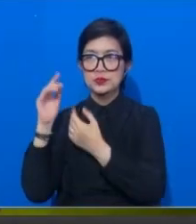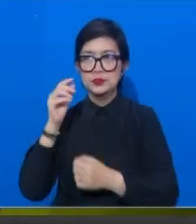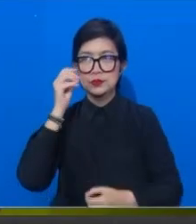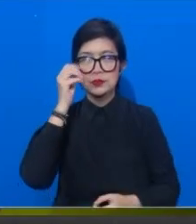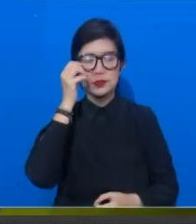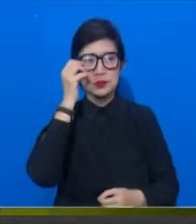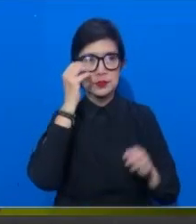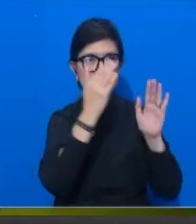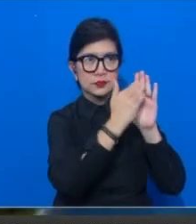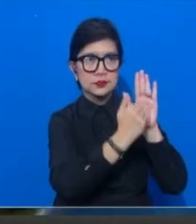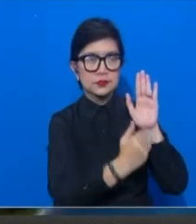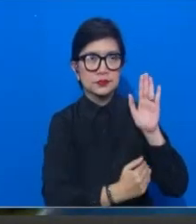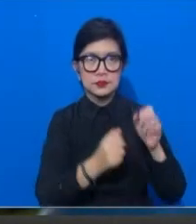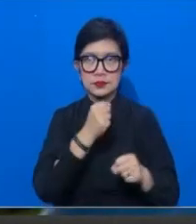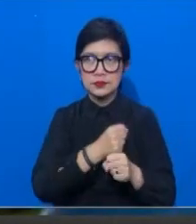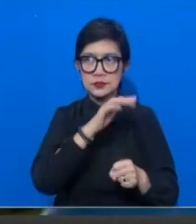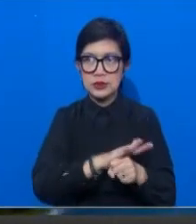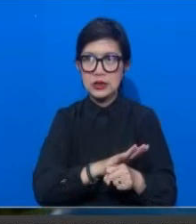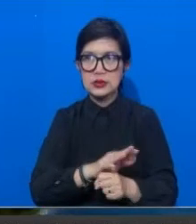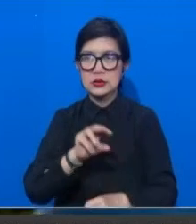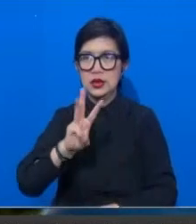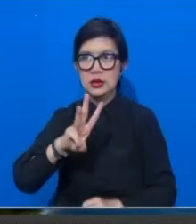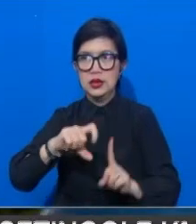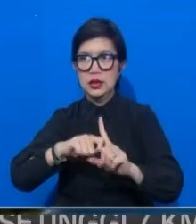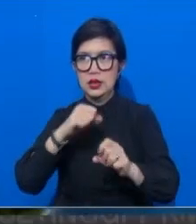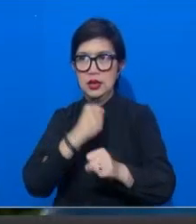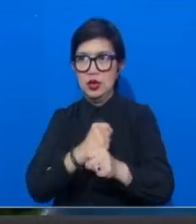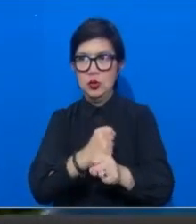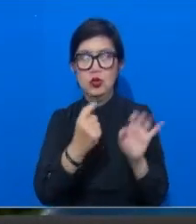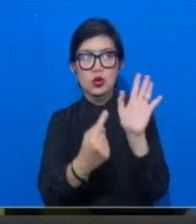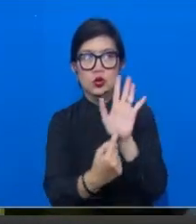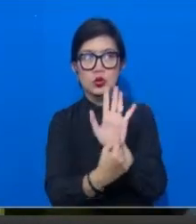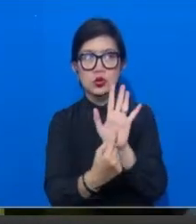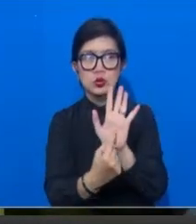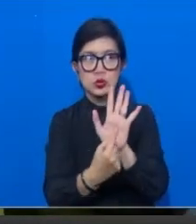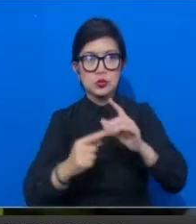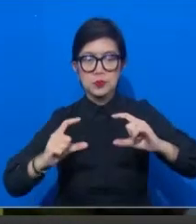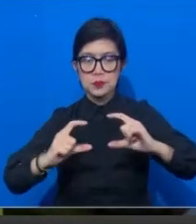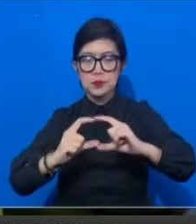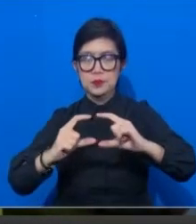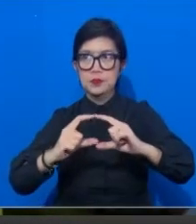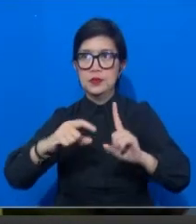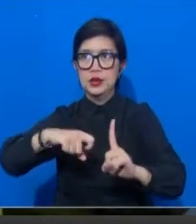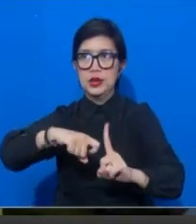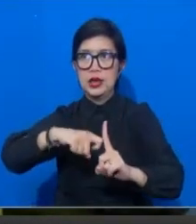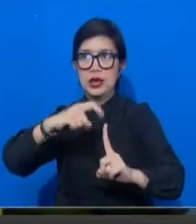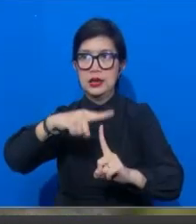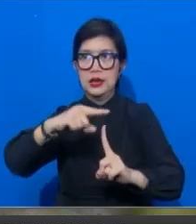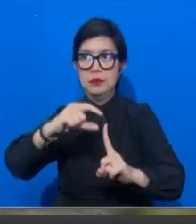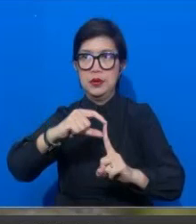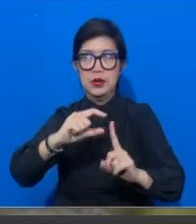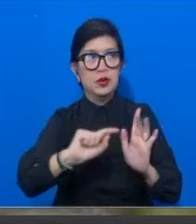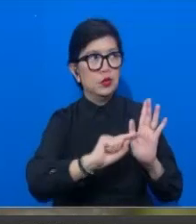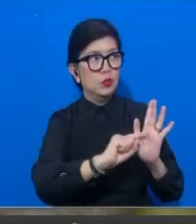Aturan pembelian LPG 3 kg atau gas melon wajib menunjukkan kartu tanda penduduk atau KTP mulai diberlakukan pada